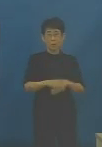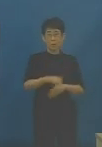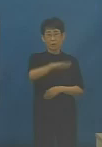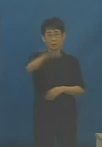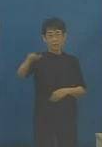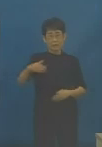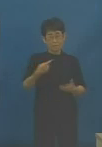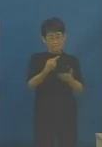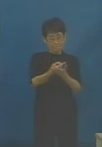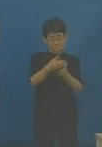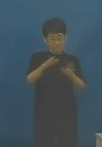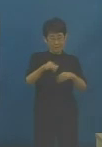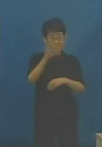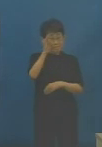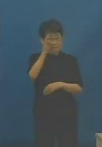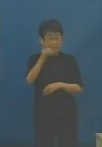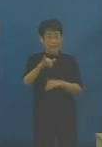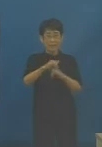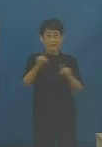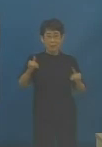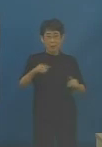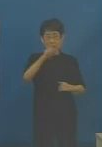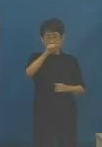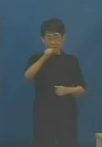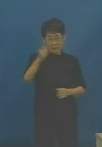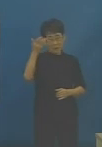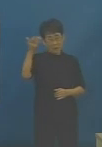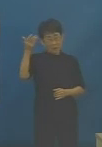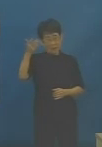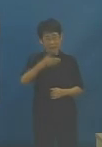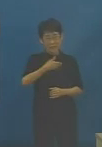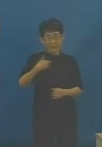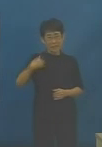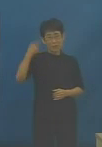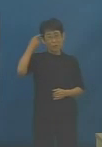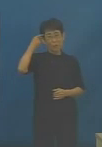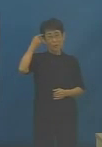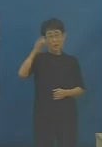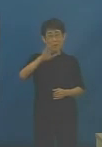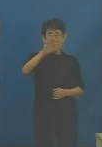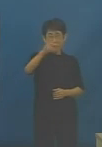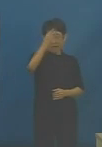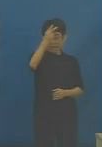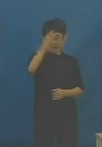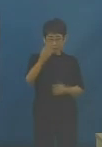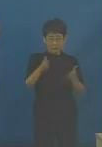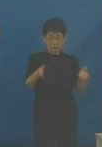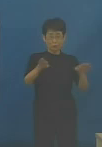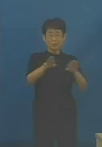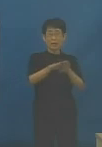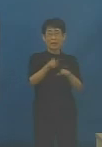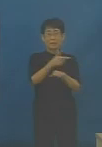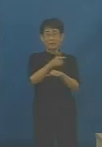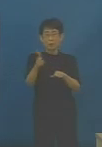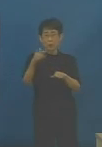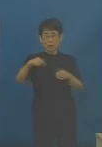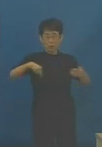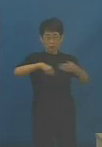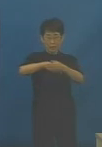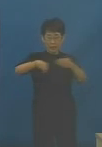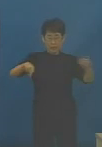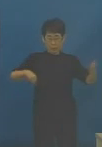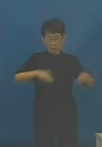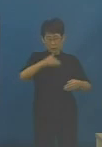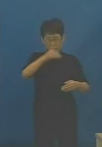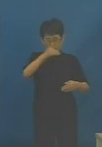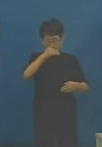が、私どもこれから美術館とかですね、こうした展示施設の充実強化を図っていくことになり